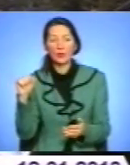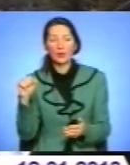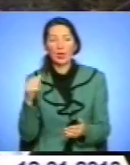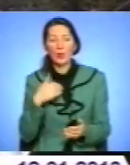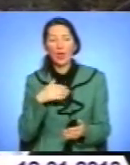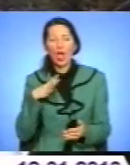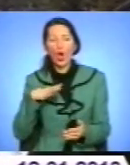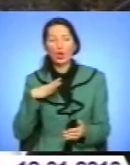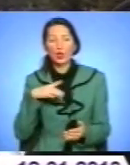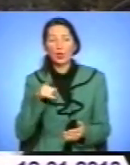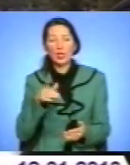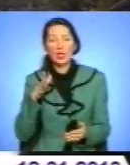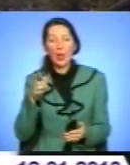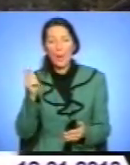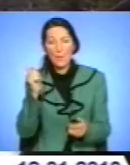очікуємо на їхнє прибуття